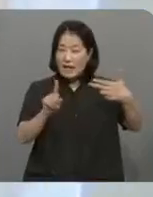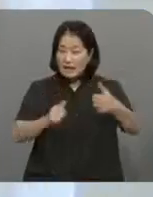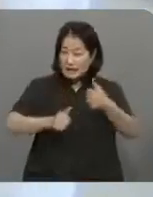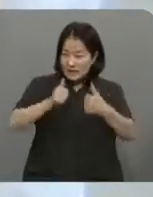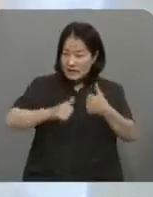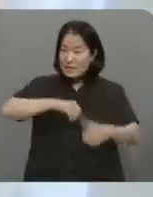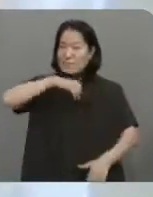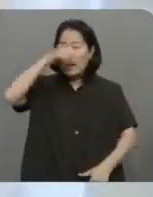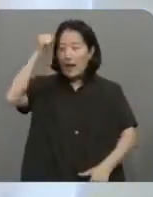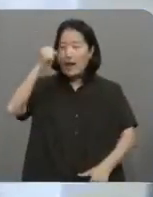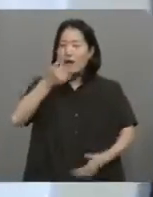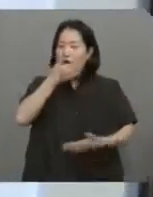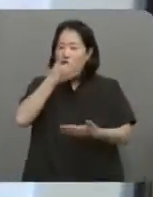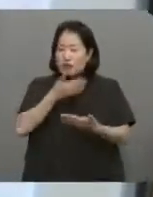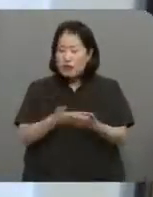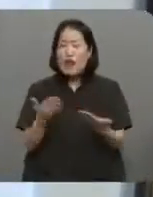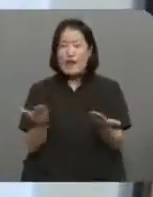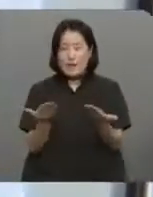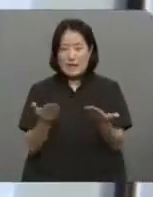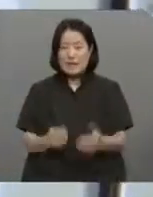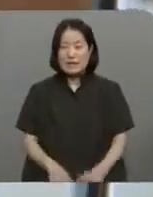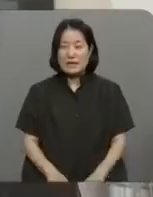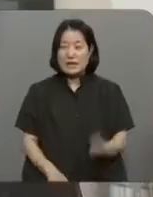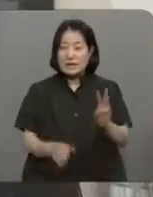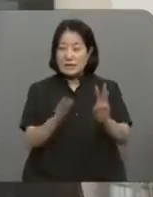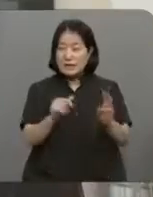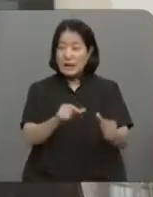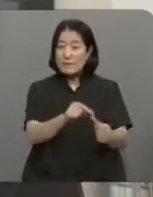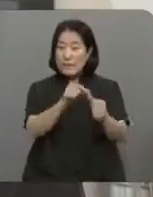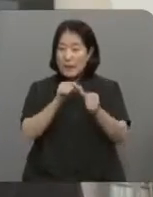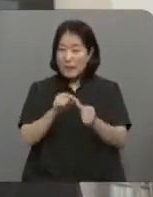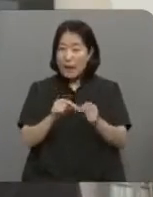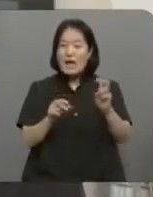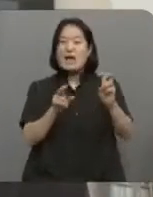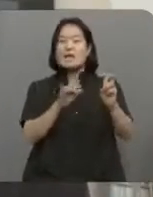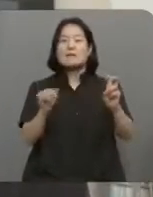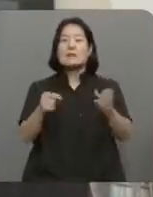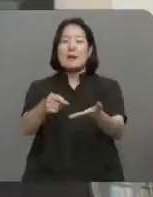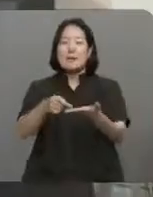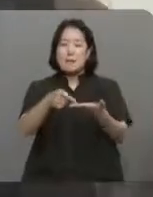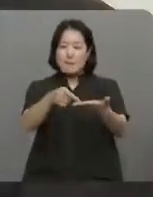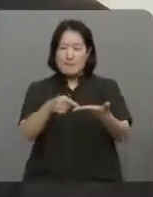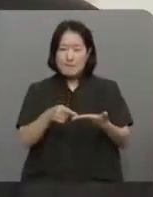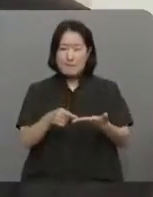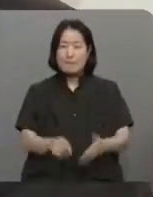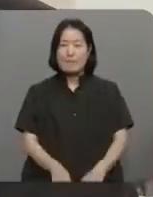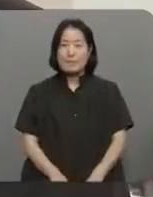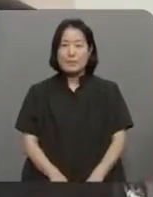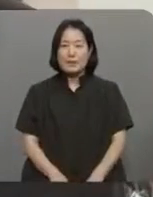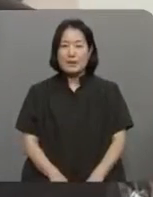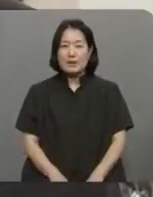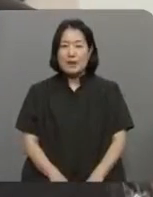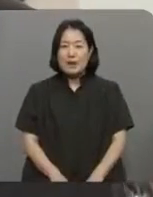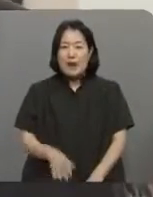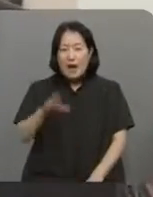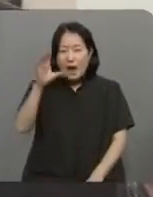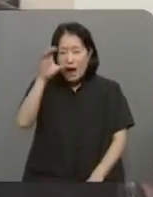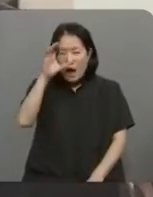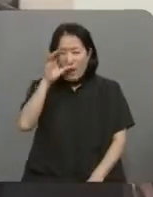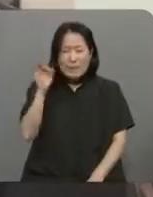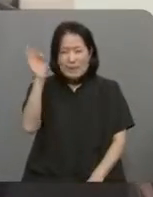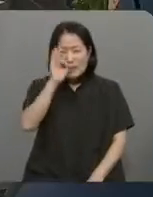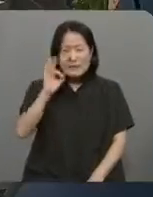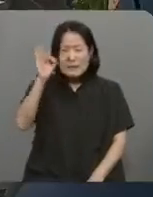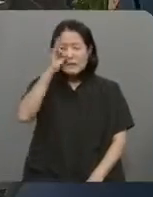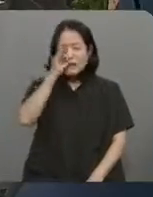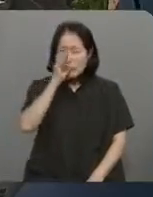소중한 일자리입니다. 한 3명 정도 뽑는데 20명 정도 지원했던 걸로 알고 있어요. 최근에 알바 구하기가 너무